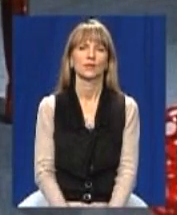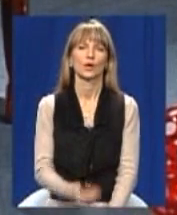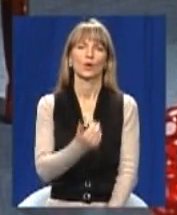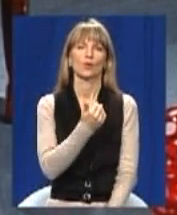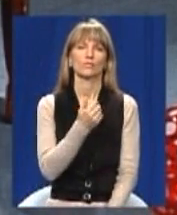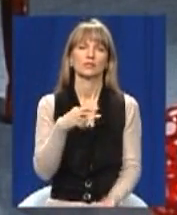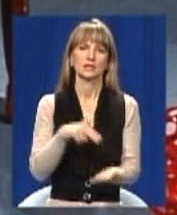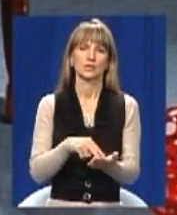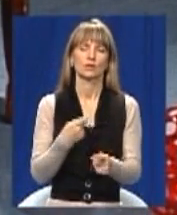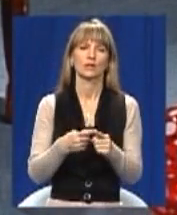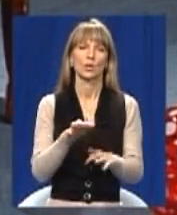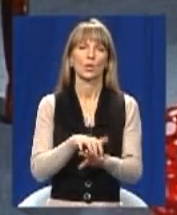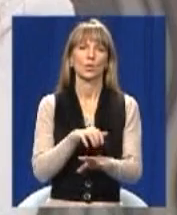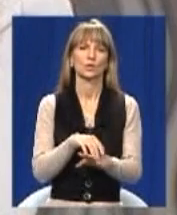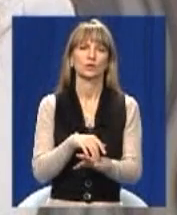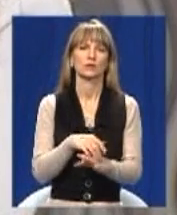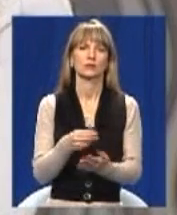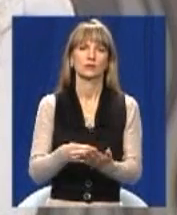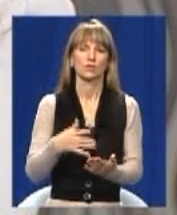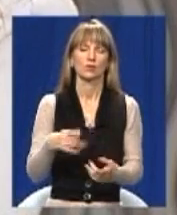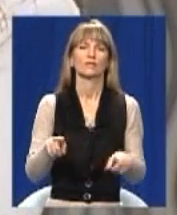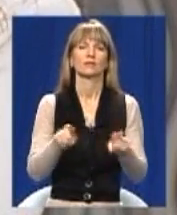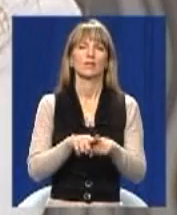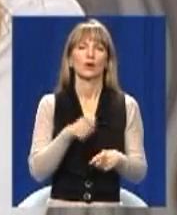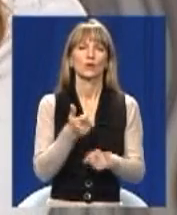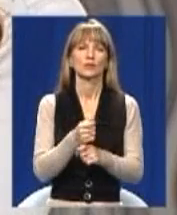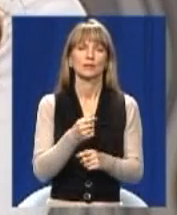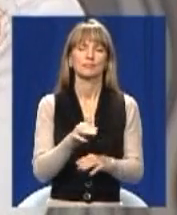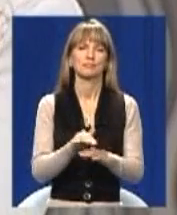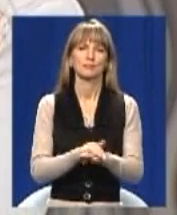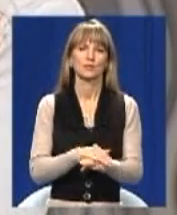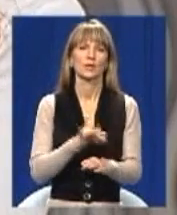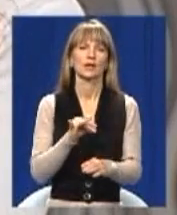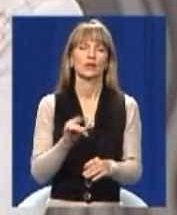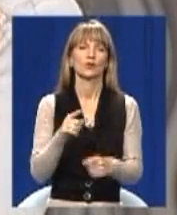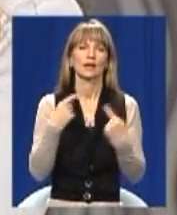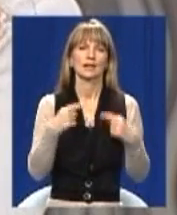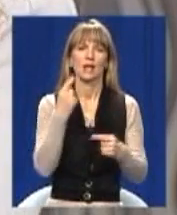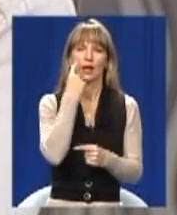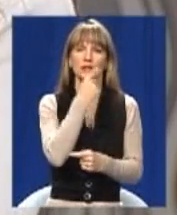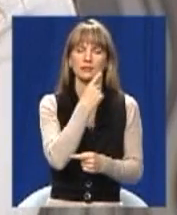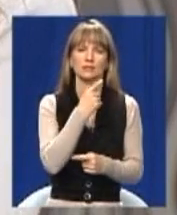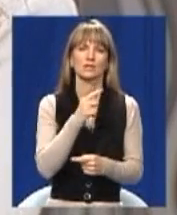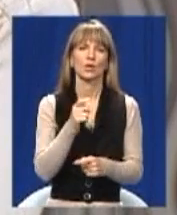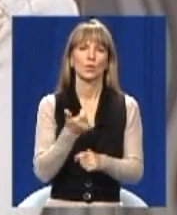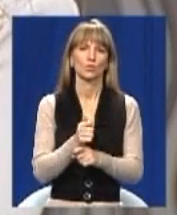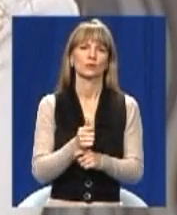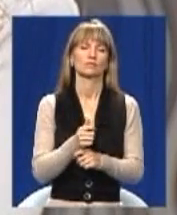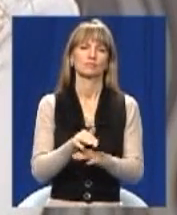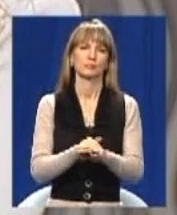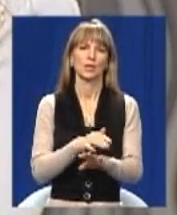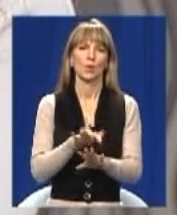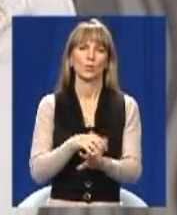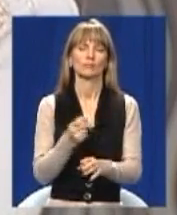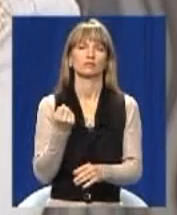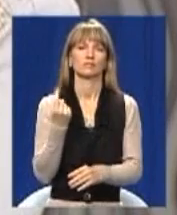Хоч і коштують ці каомани дуже таки недешево, але все ж одно вони дуже є милими. І те, що у них різні очі, навіть дуже таки симпатичні котики